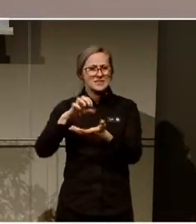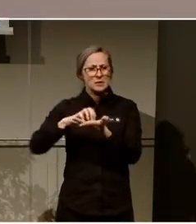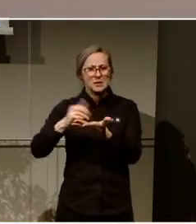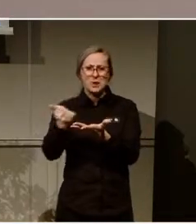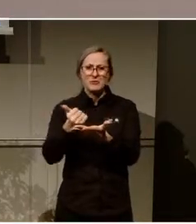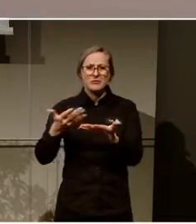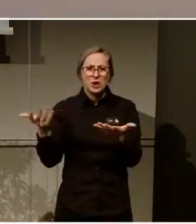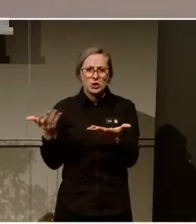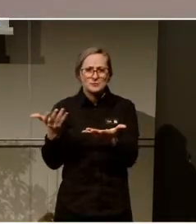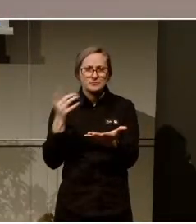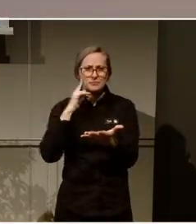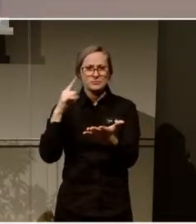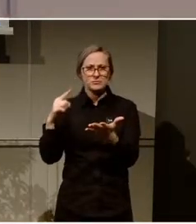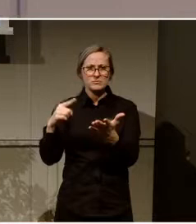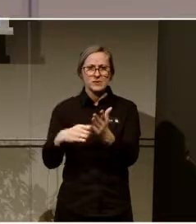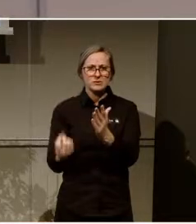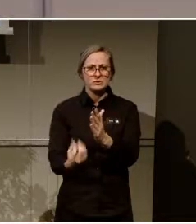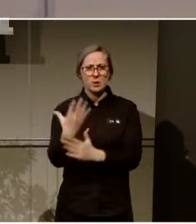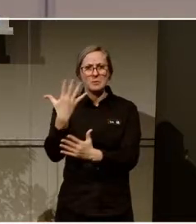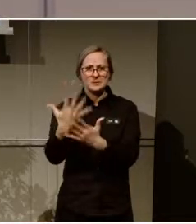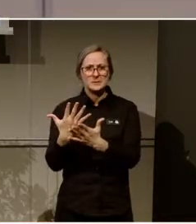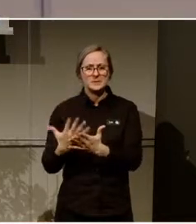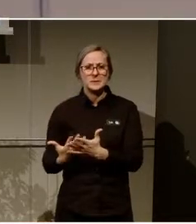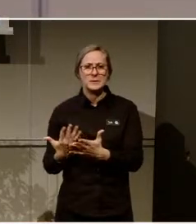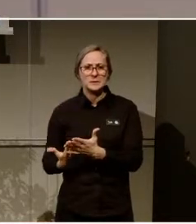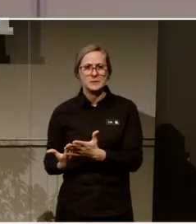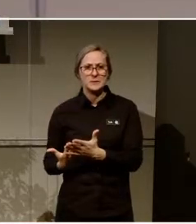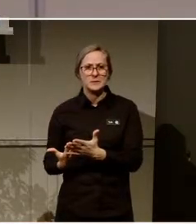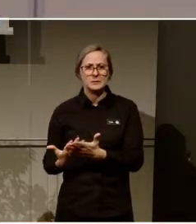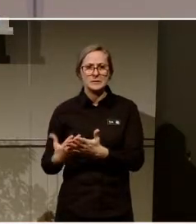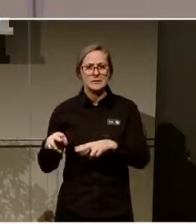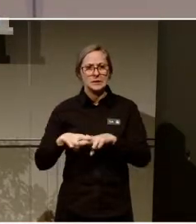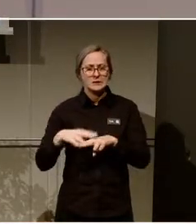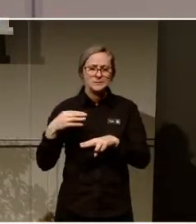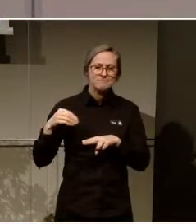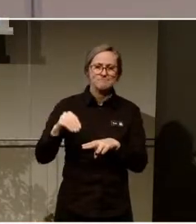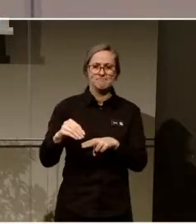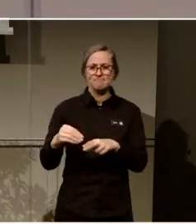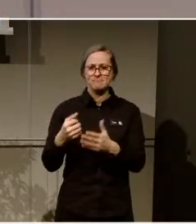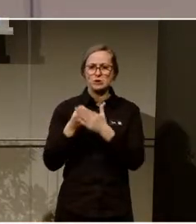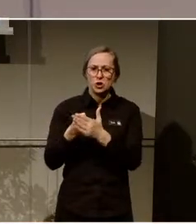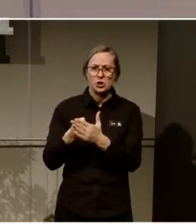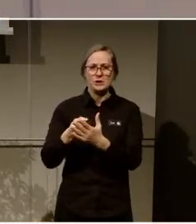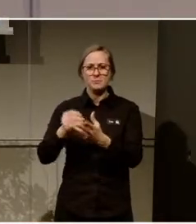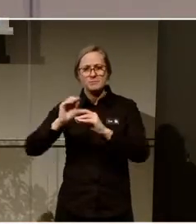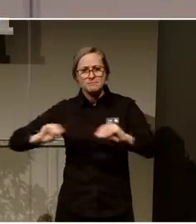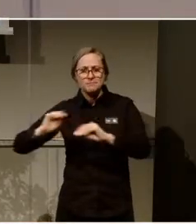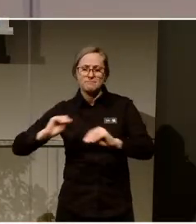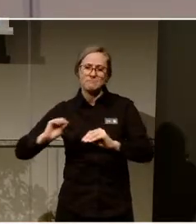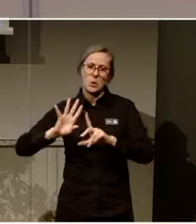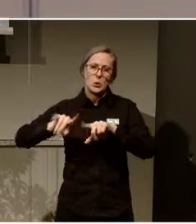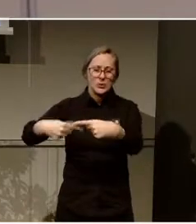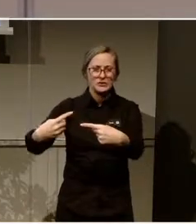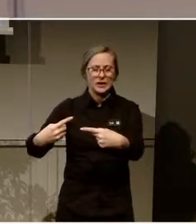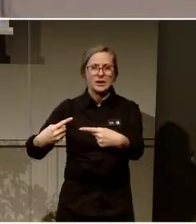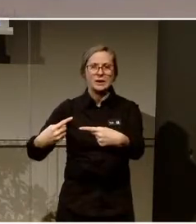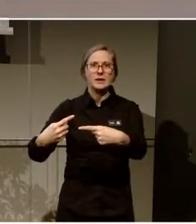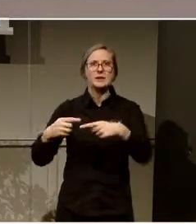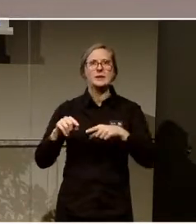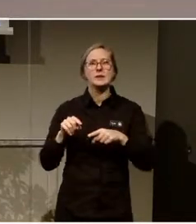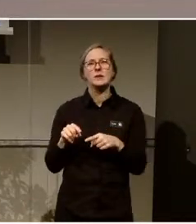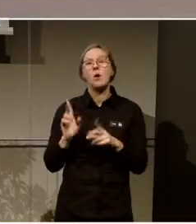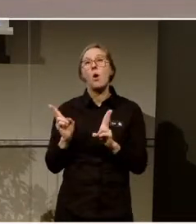genomföra för att skapa strukturer som bidrar med stöttande och lärande och utveckling? Det handlar naturligtvis